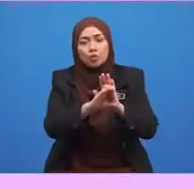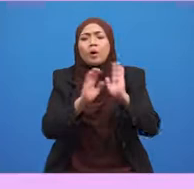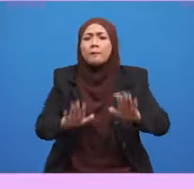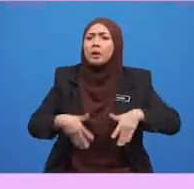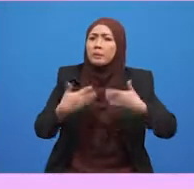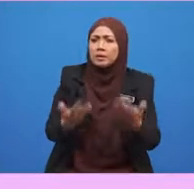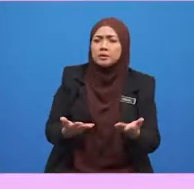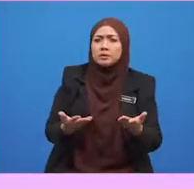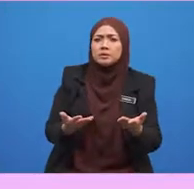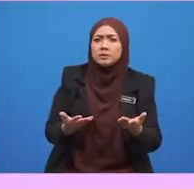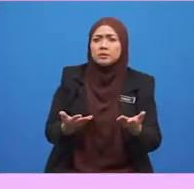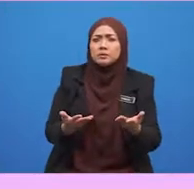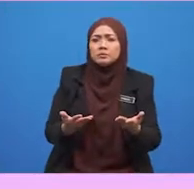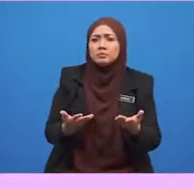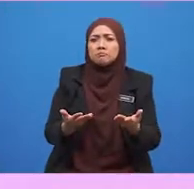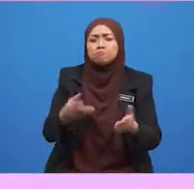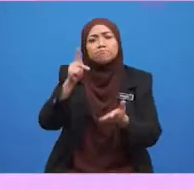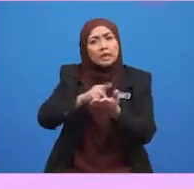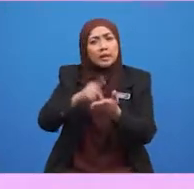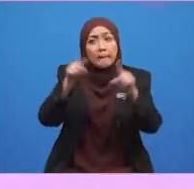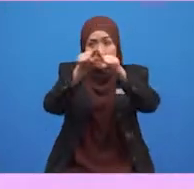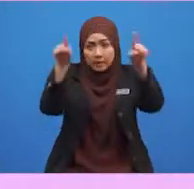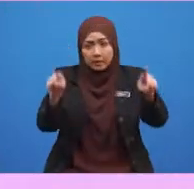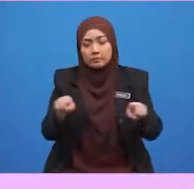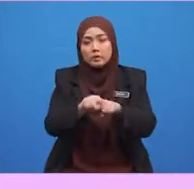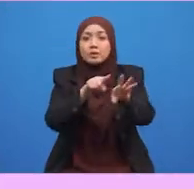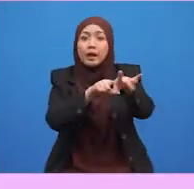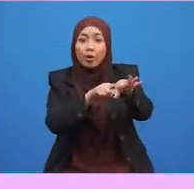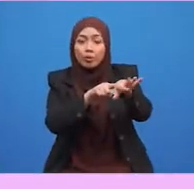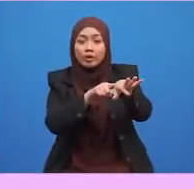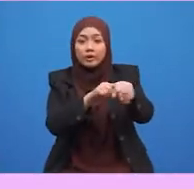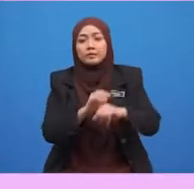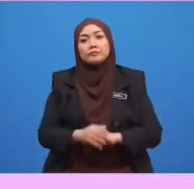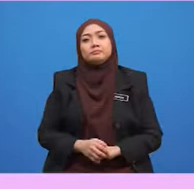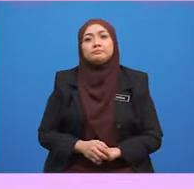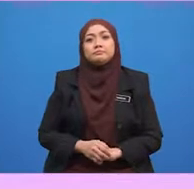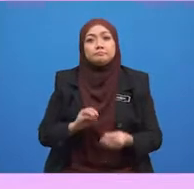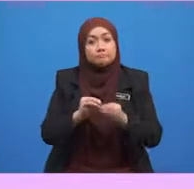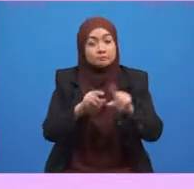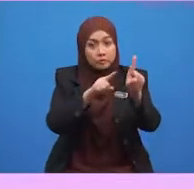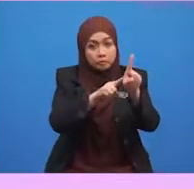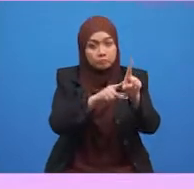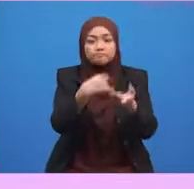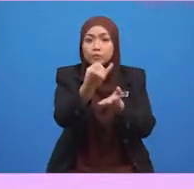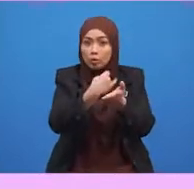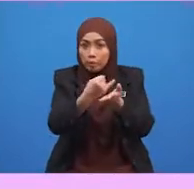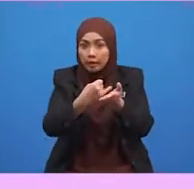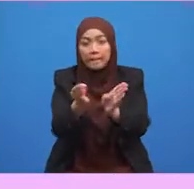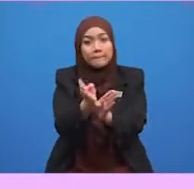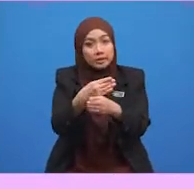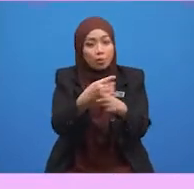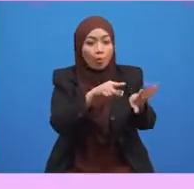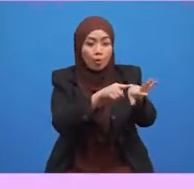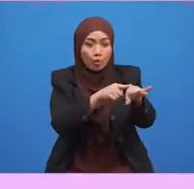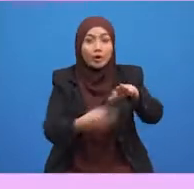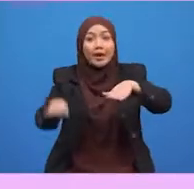Bagaimana untuk mengira perimeter daun ini? Pertama, surihkan bentuk daun